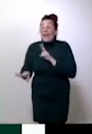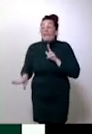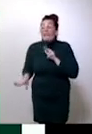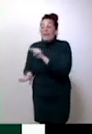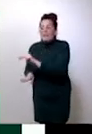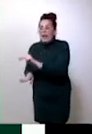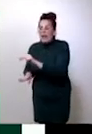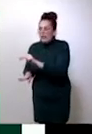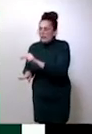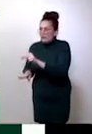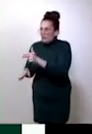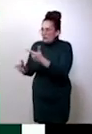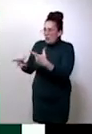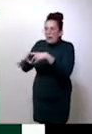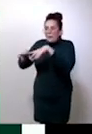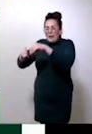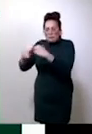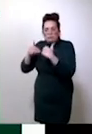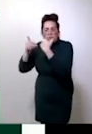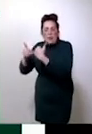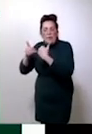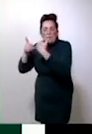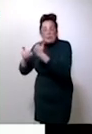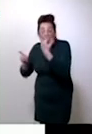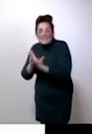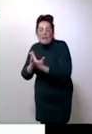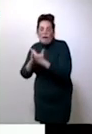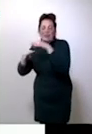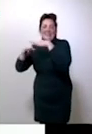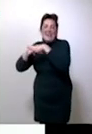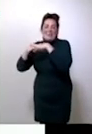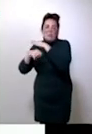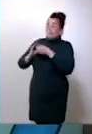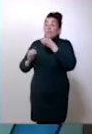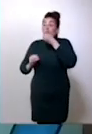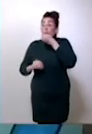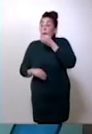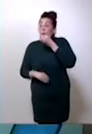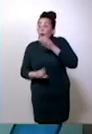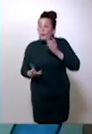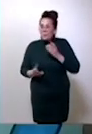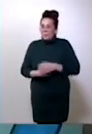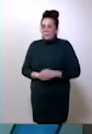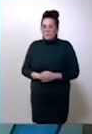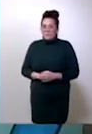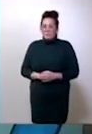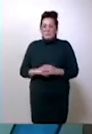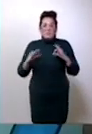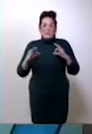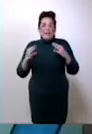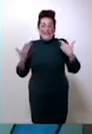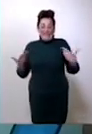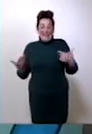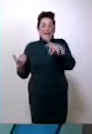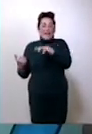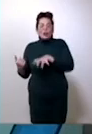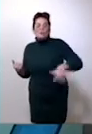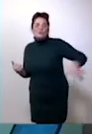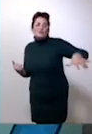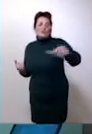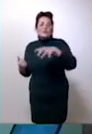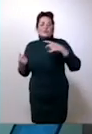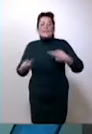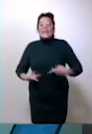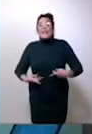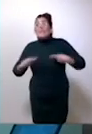aura aussi un travail à faire sur la mixité dans les quartiers, mais on en redira un mot aussi. Sur le vivant, la vie ne croît que si elle